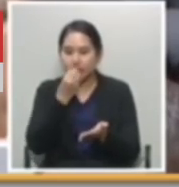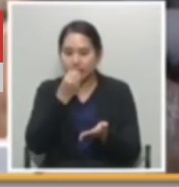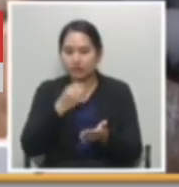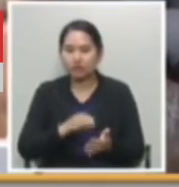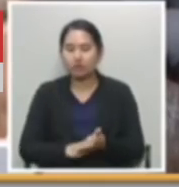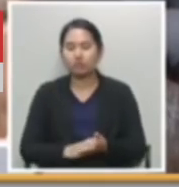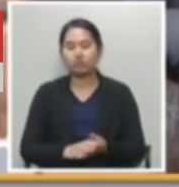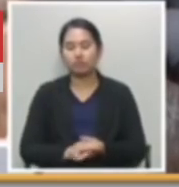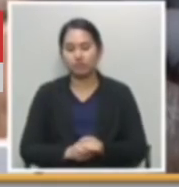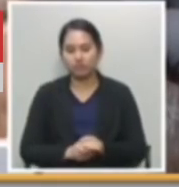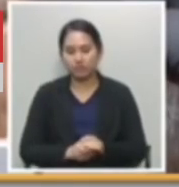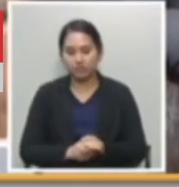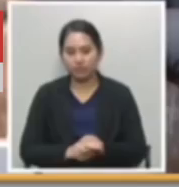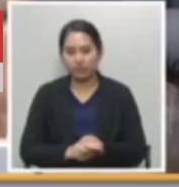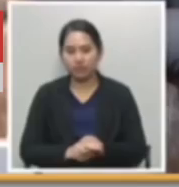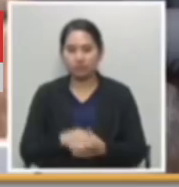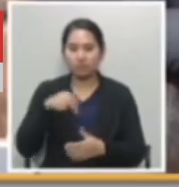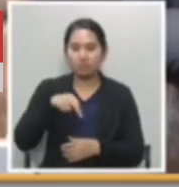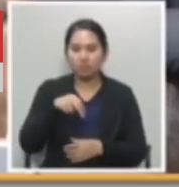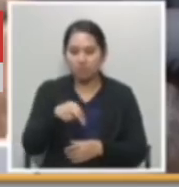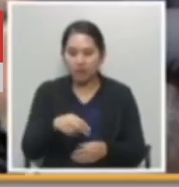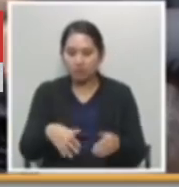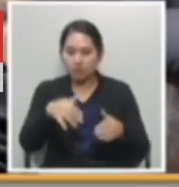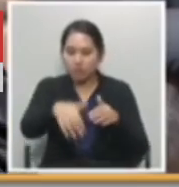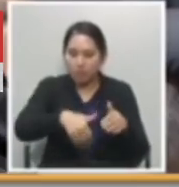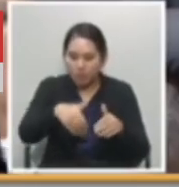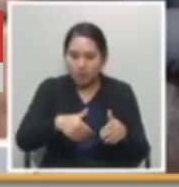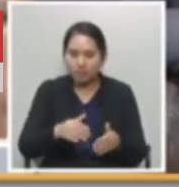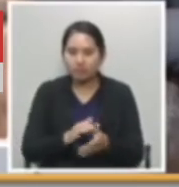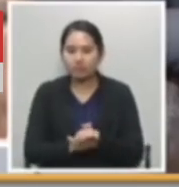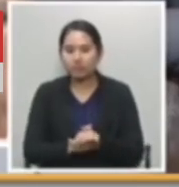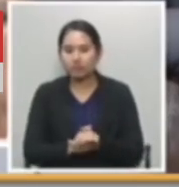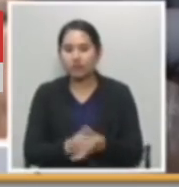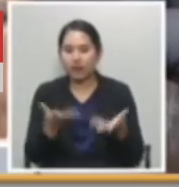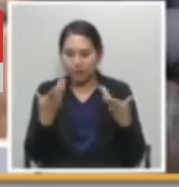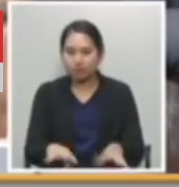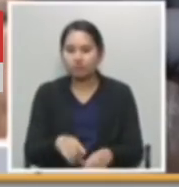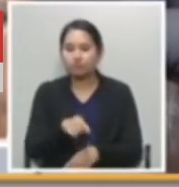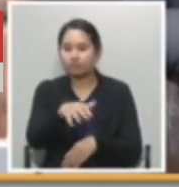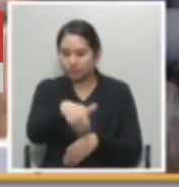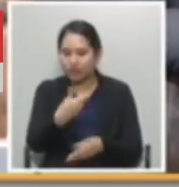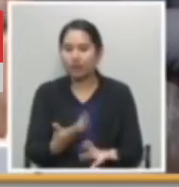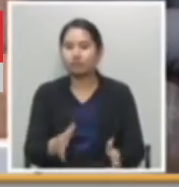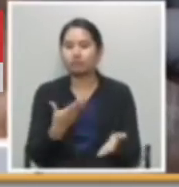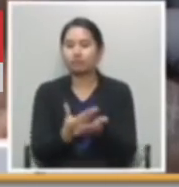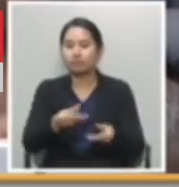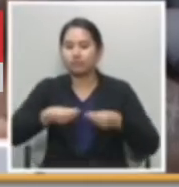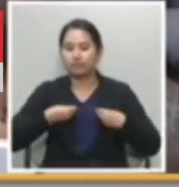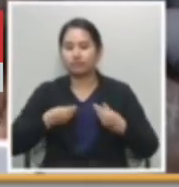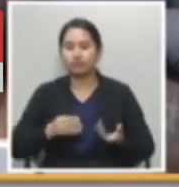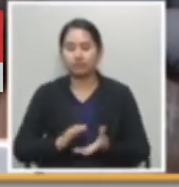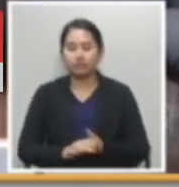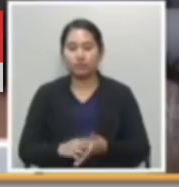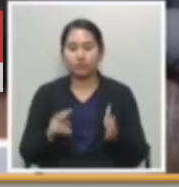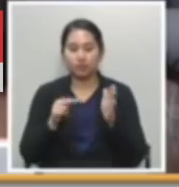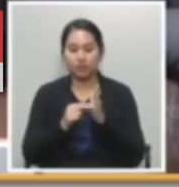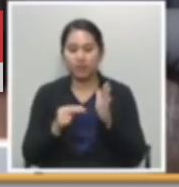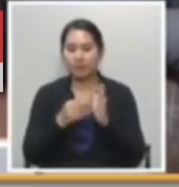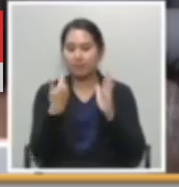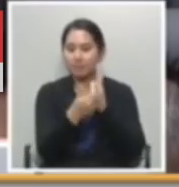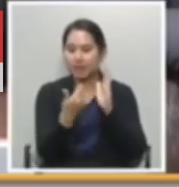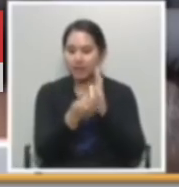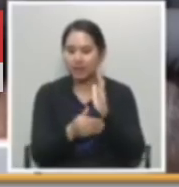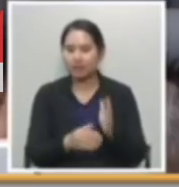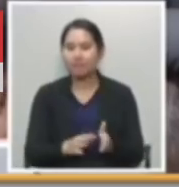หินไปเดินไปในคลองที่จะขุดลอกเตะหินไปก้อนเดียวบอกว่าขุดเสร็จเรียบร้อยแล้วรับทรัพย์นี่คืองบขุดลอกภาคอีสาน